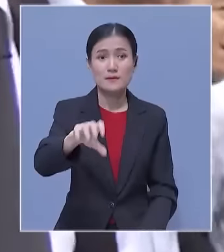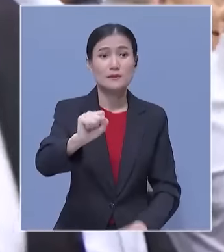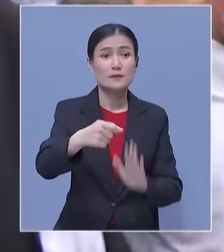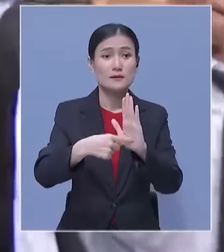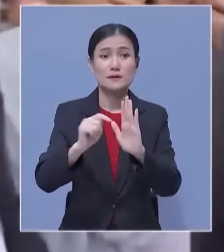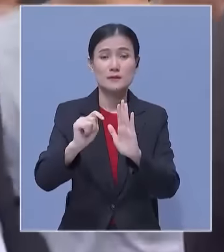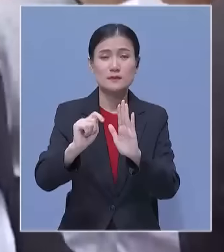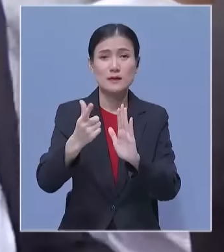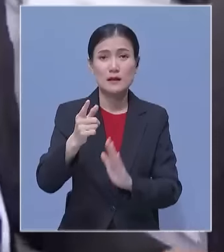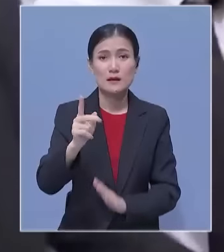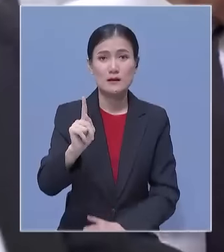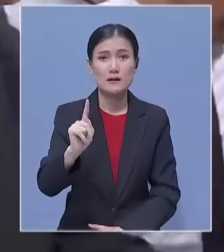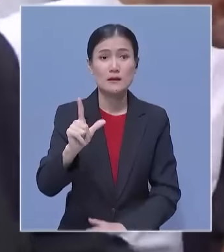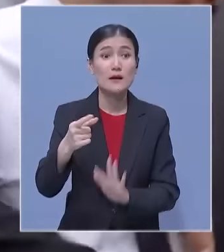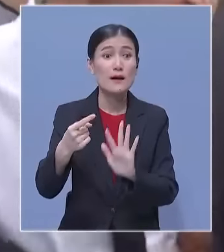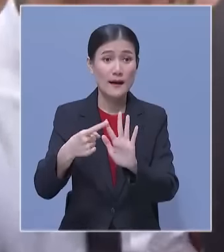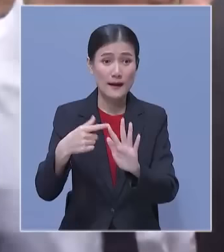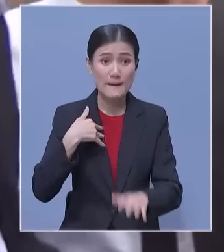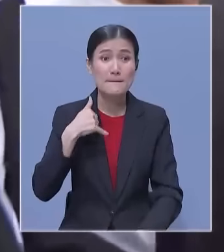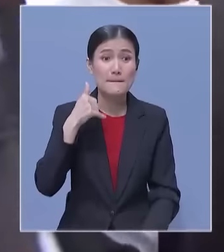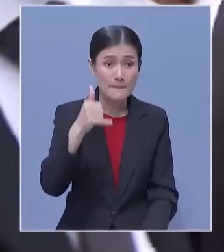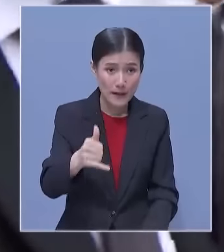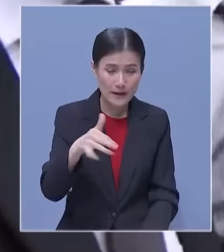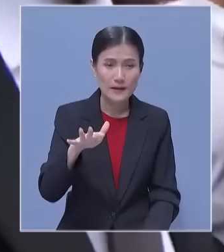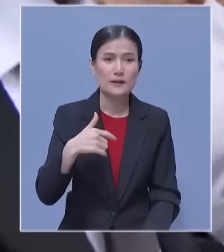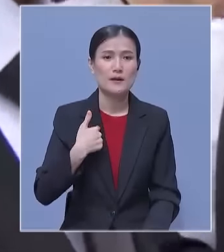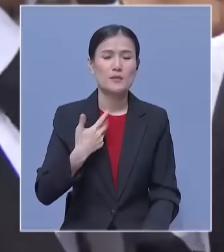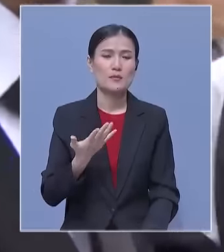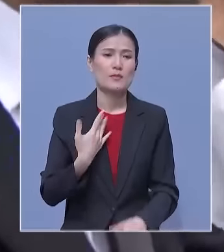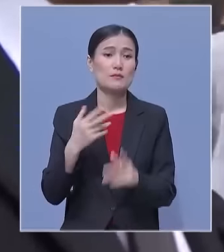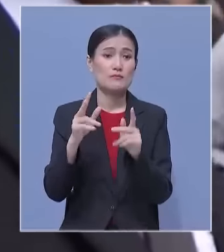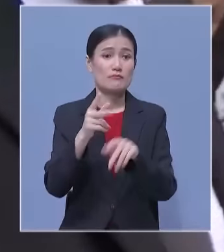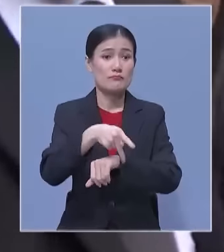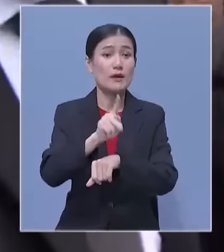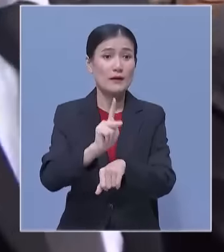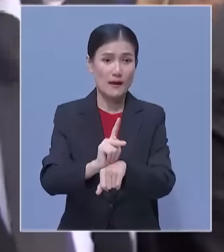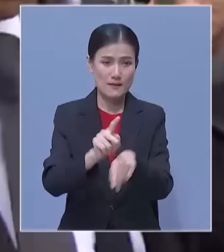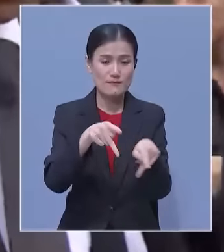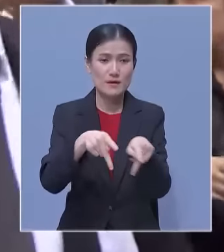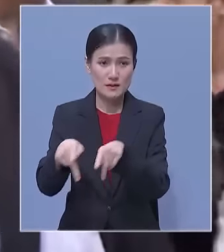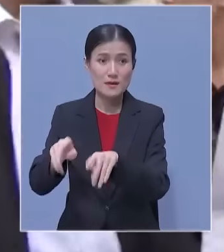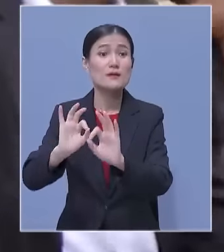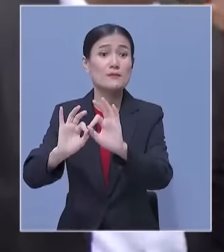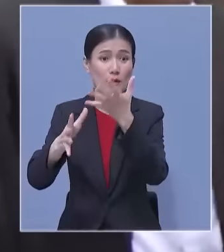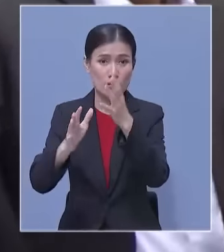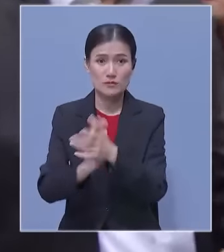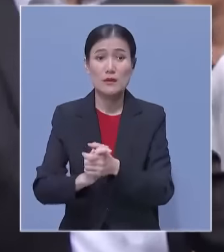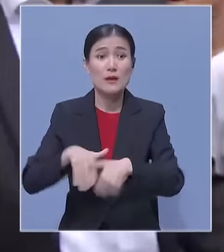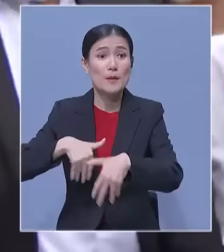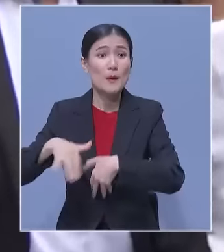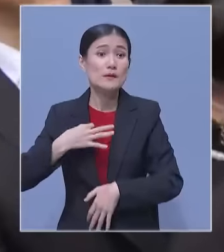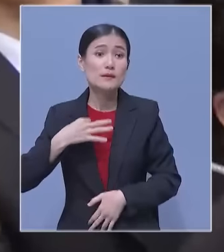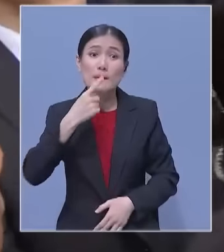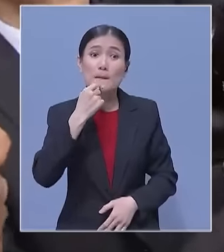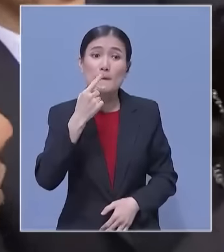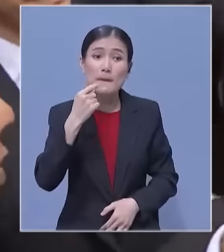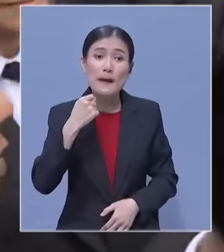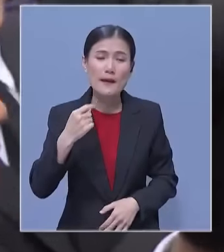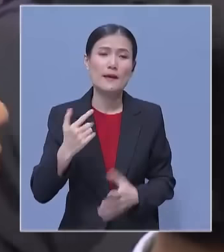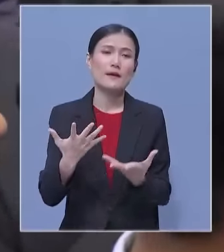าเพื่อที่จะมาเป็นประธานในพิธีฌาปนกิจของนายวิชัยนะคะโดยมีคนเสื้อแดงในจังหวัดนครราชสีมา